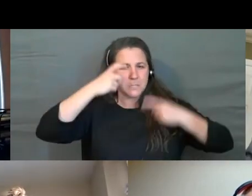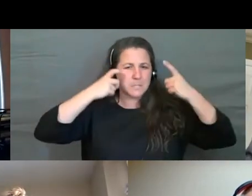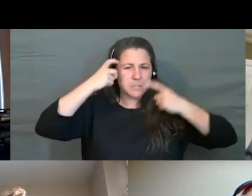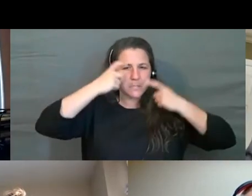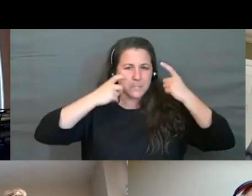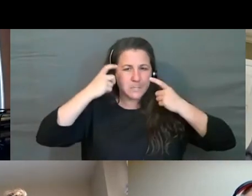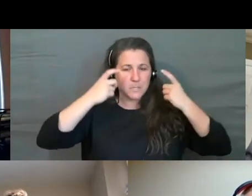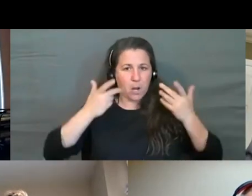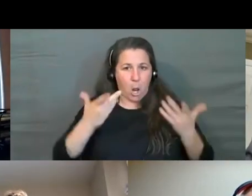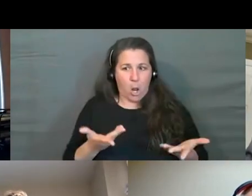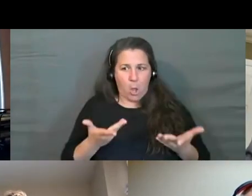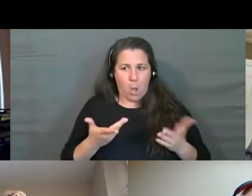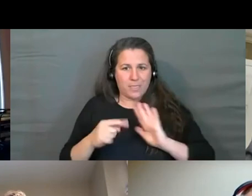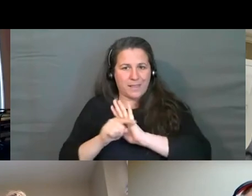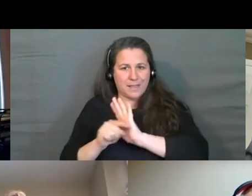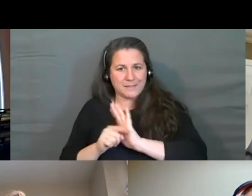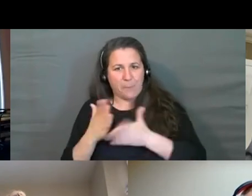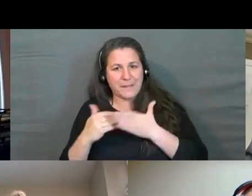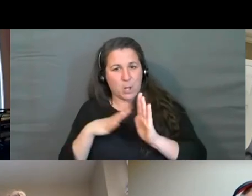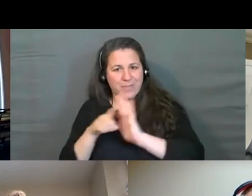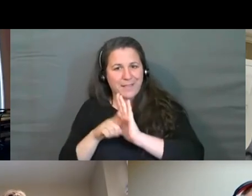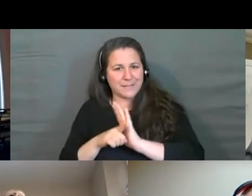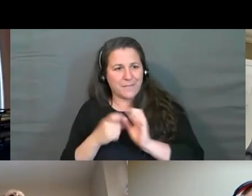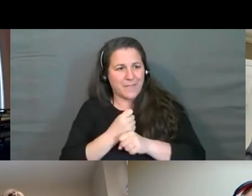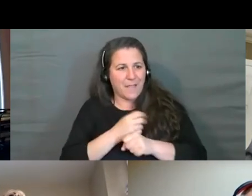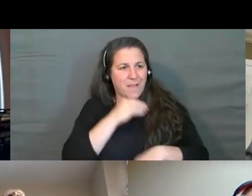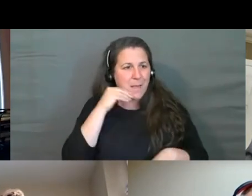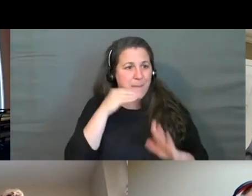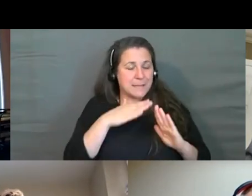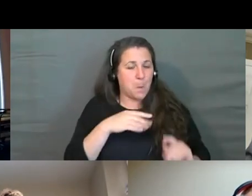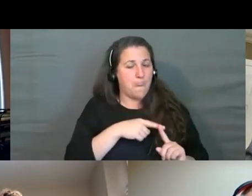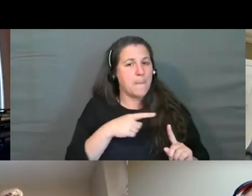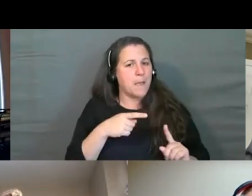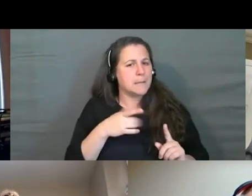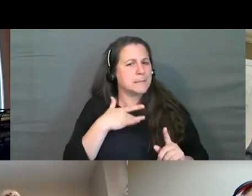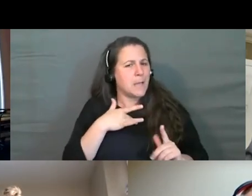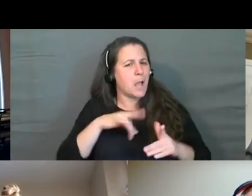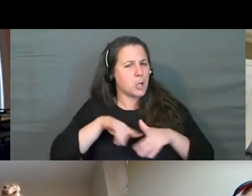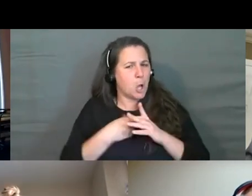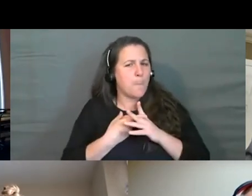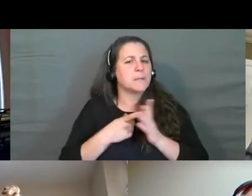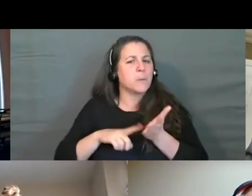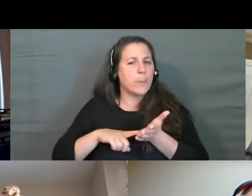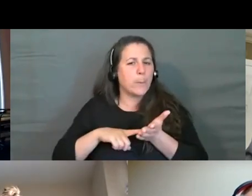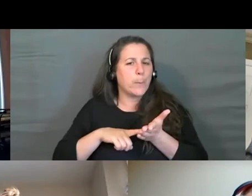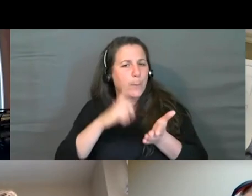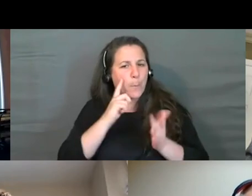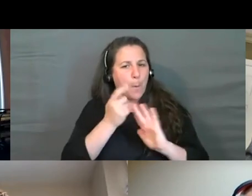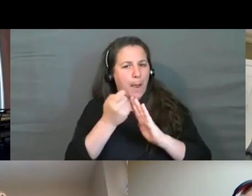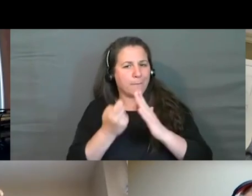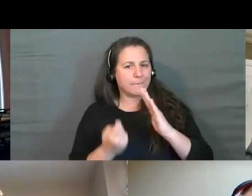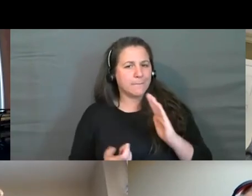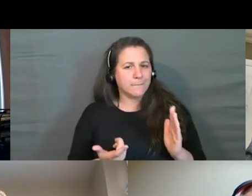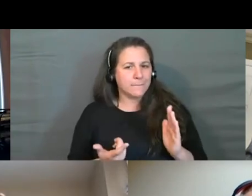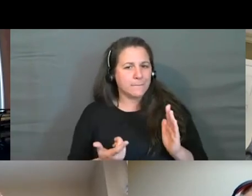aujourd'hui encore, moi, je pense qu'il va y avoir certainement des grands travaux de réflexion qui vont s'amorcer pour adresser ces problématiques-là puis